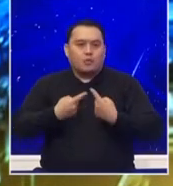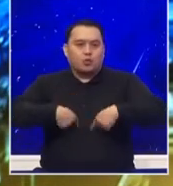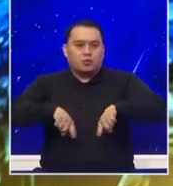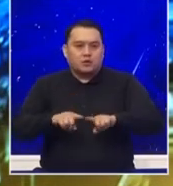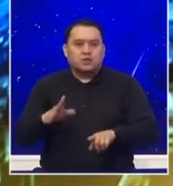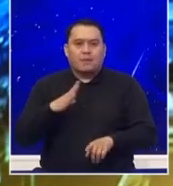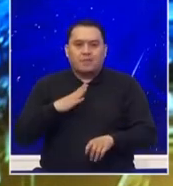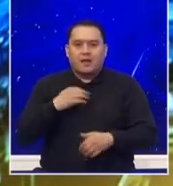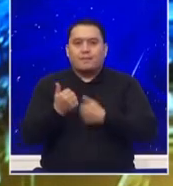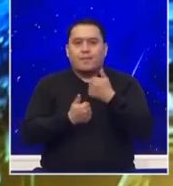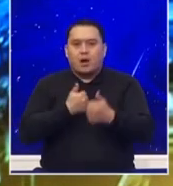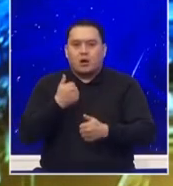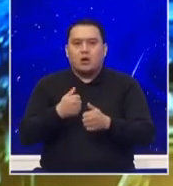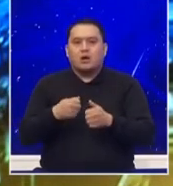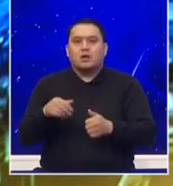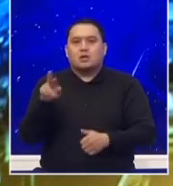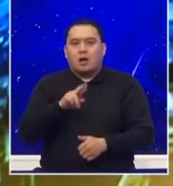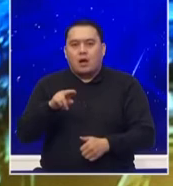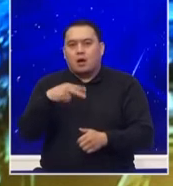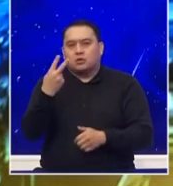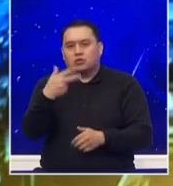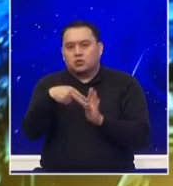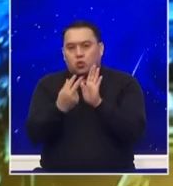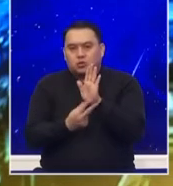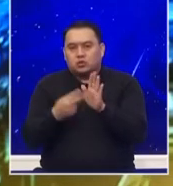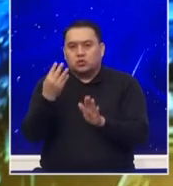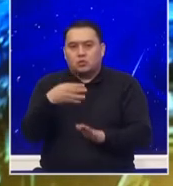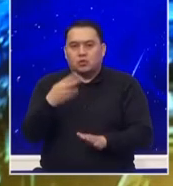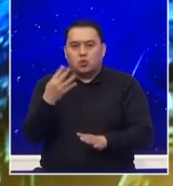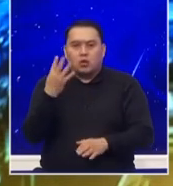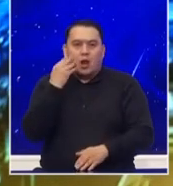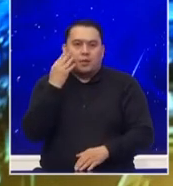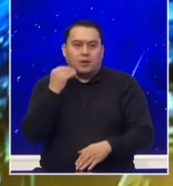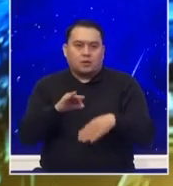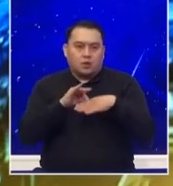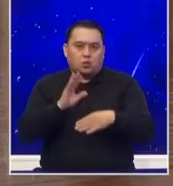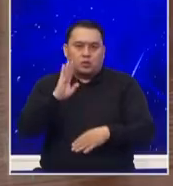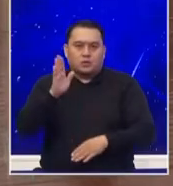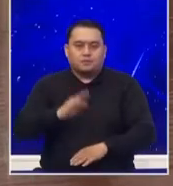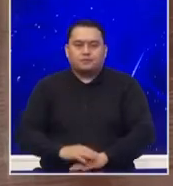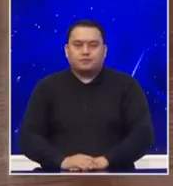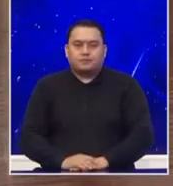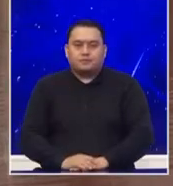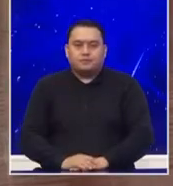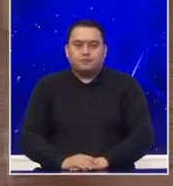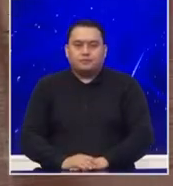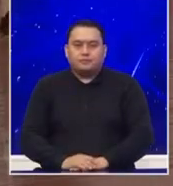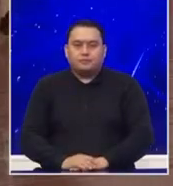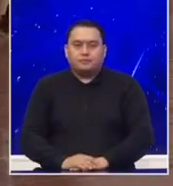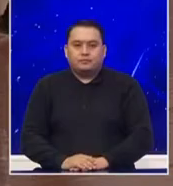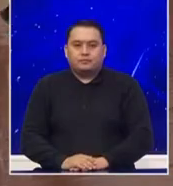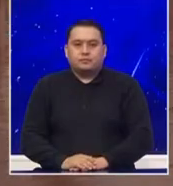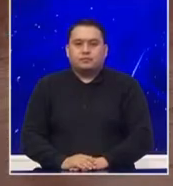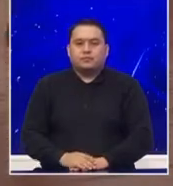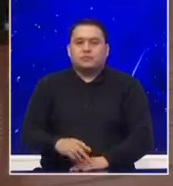ұйымдастырылған. Ел біріншілігі қаңтардың 18 мен 24 күндері Алматы қаласында өтеді. Жетісулық жастар құрама командасына